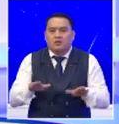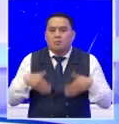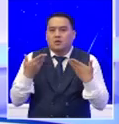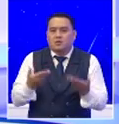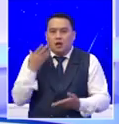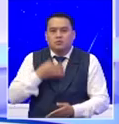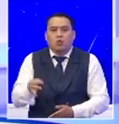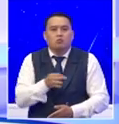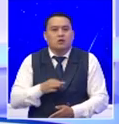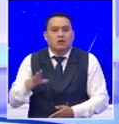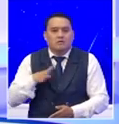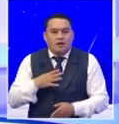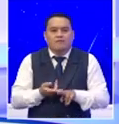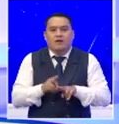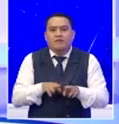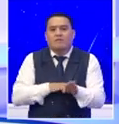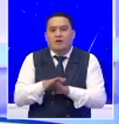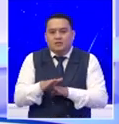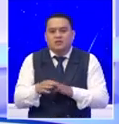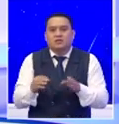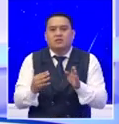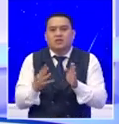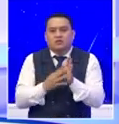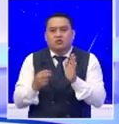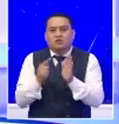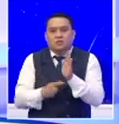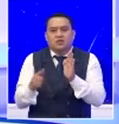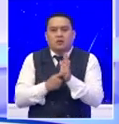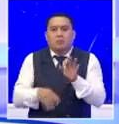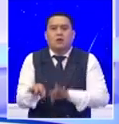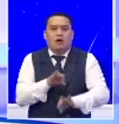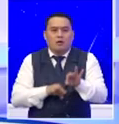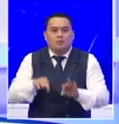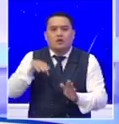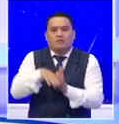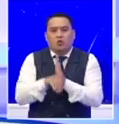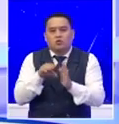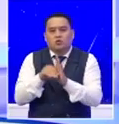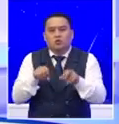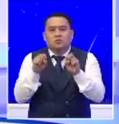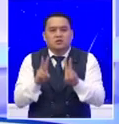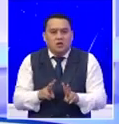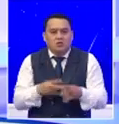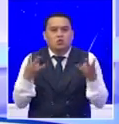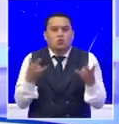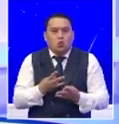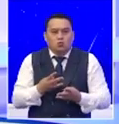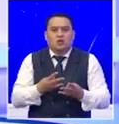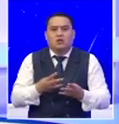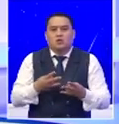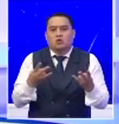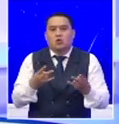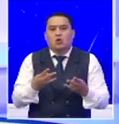предоставят жителям Алматинской области. Для реализации 977 проектов ведется подбор специалистов необходимой